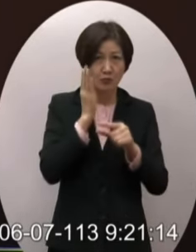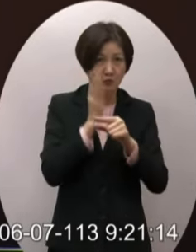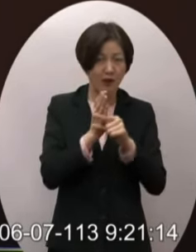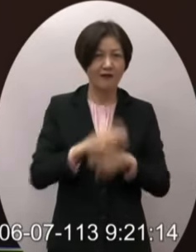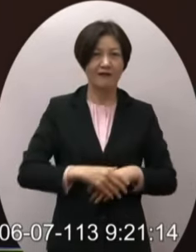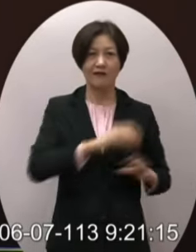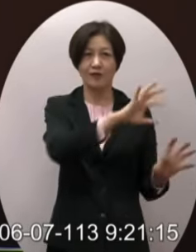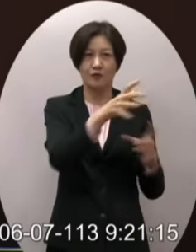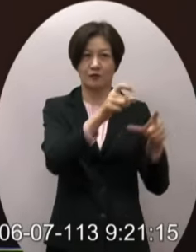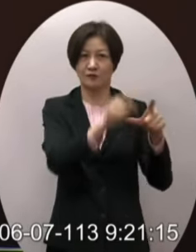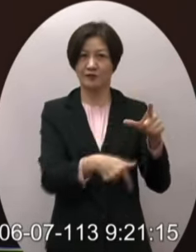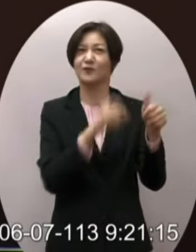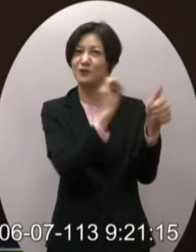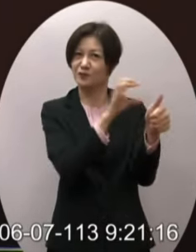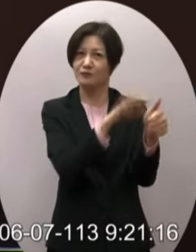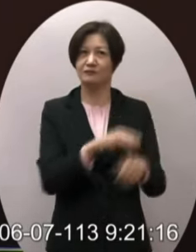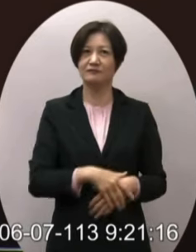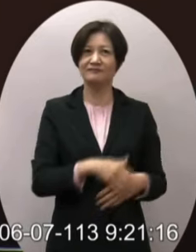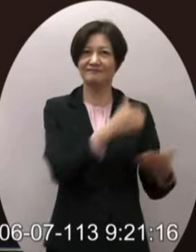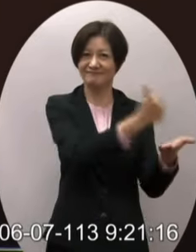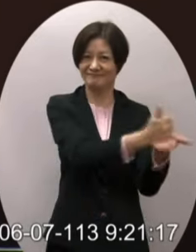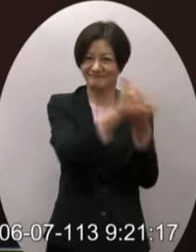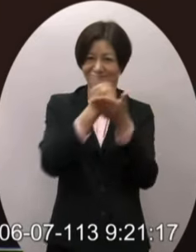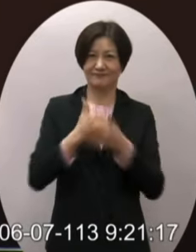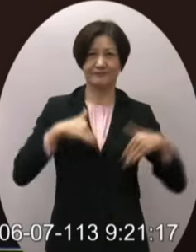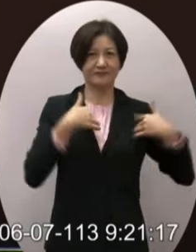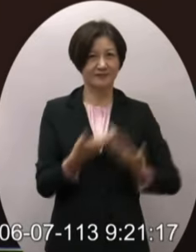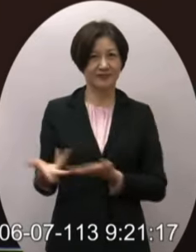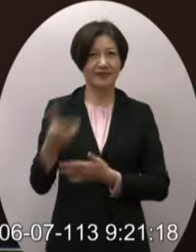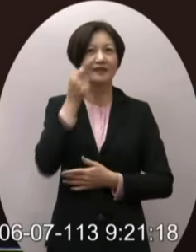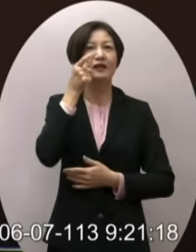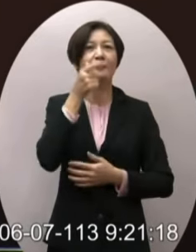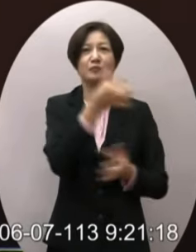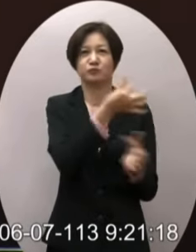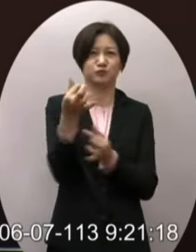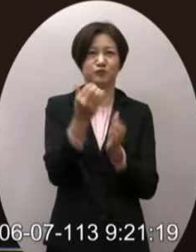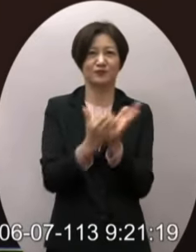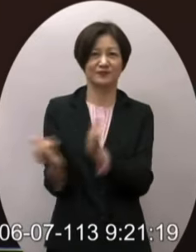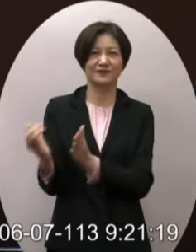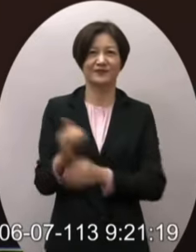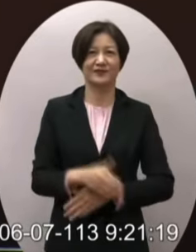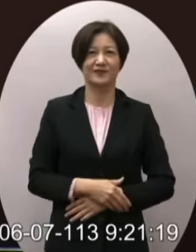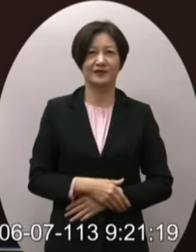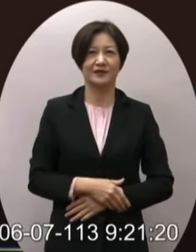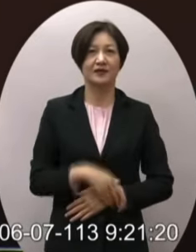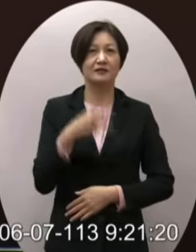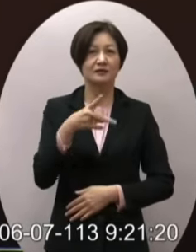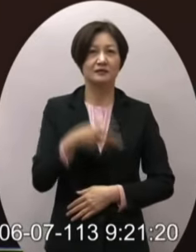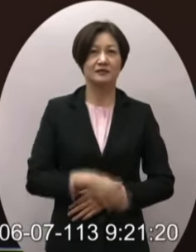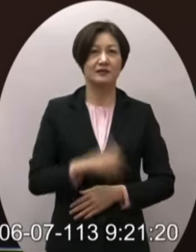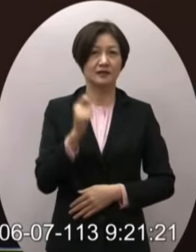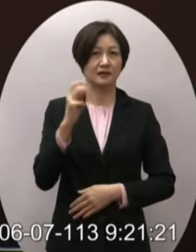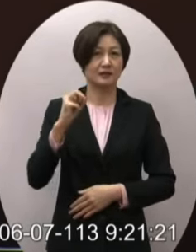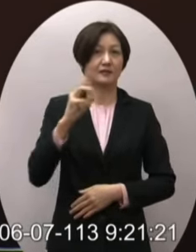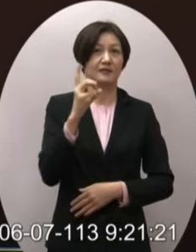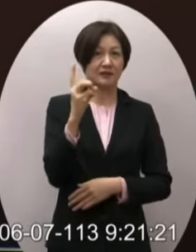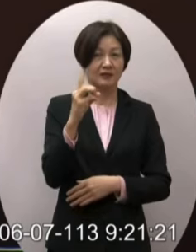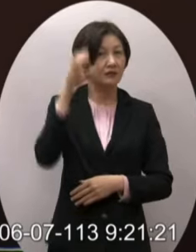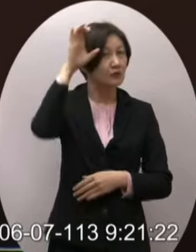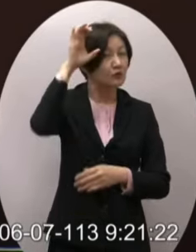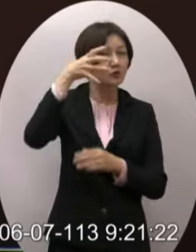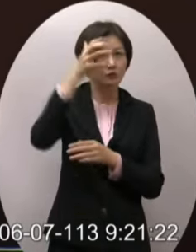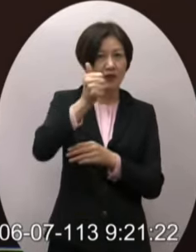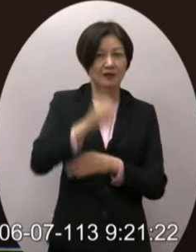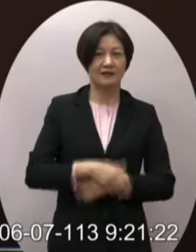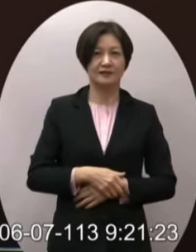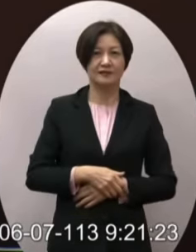发出诚挚的邀请。台南已经准备好了，何况呢，我们 AMD 的苏志峰、